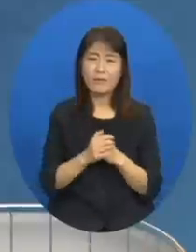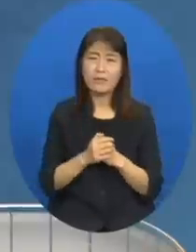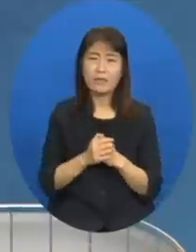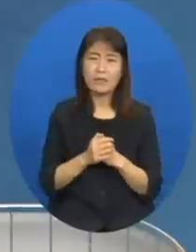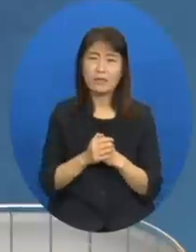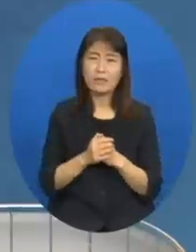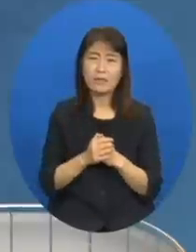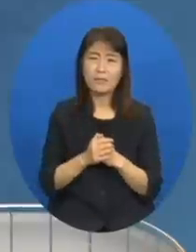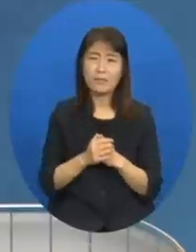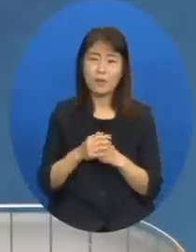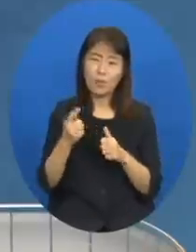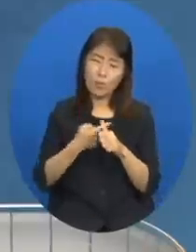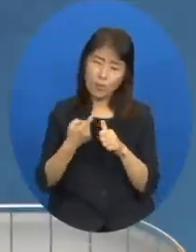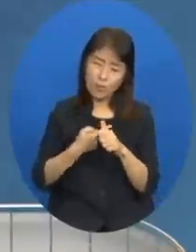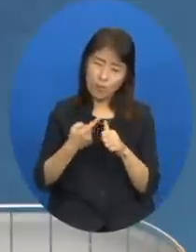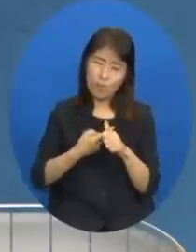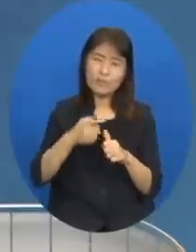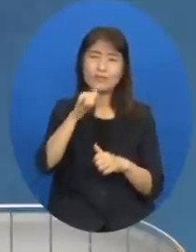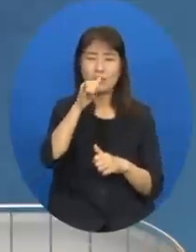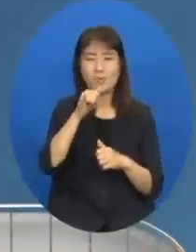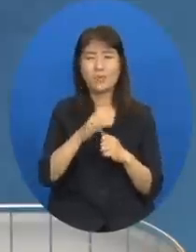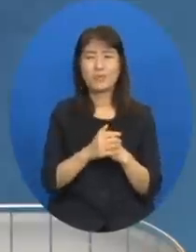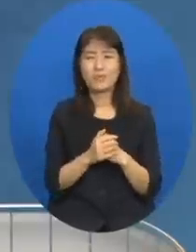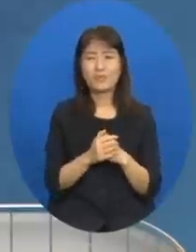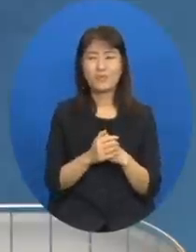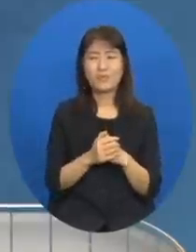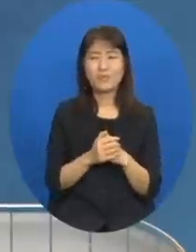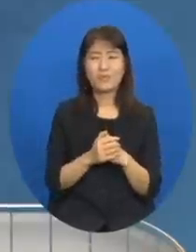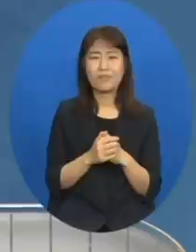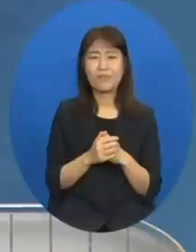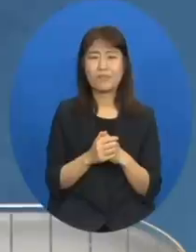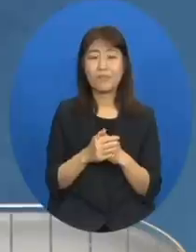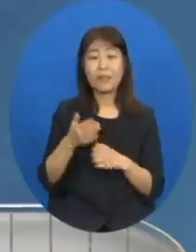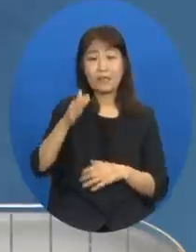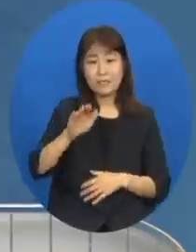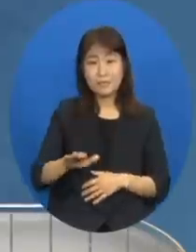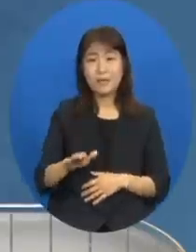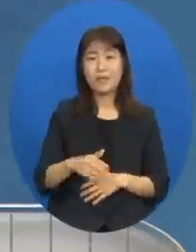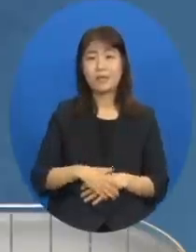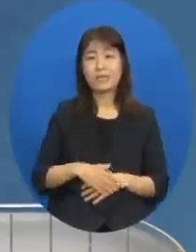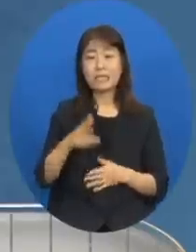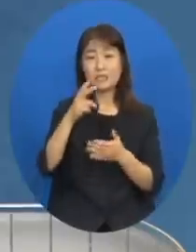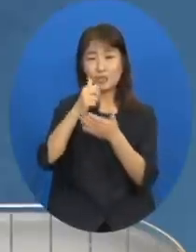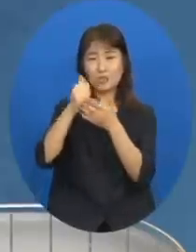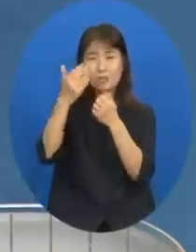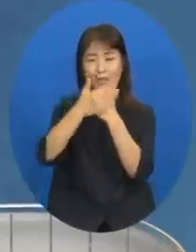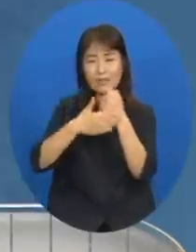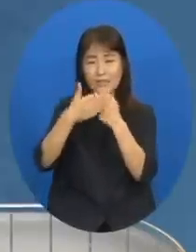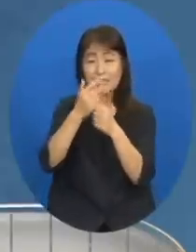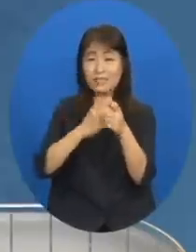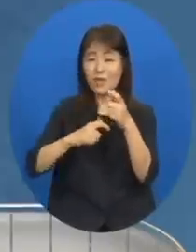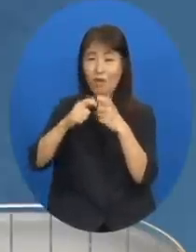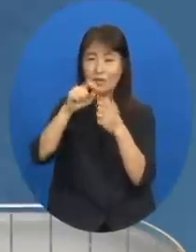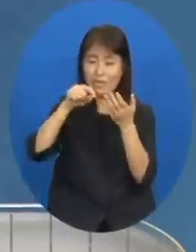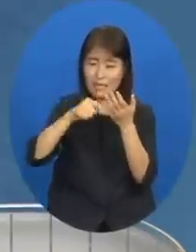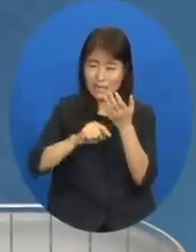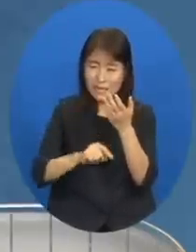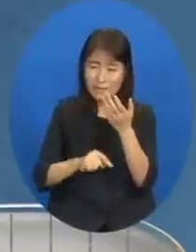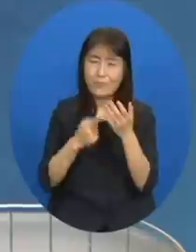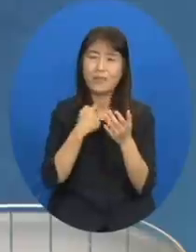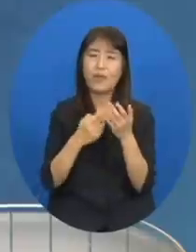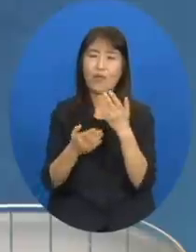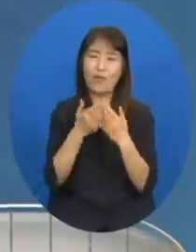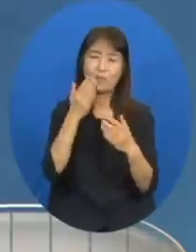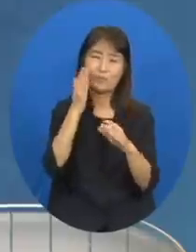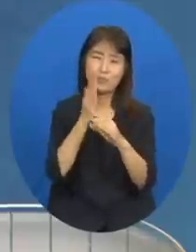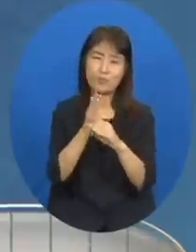소리도 힘들게 하기도 합니다 그렇지만 주님의 은혜는 더 깊이 경험이 되는 거예요